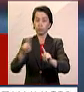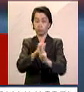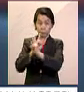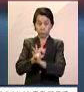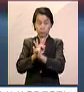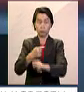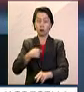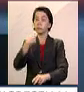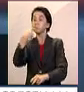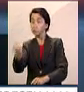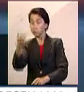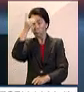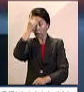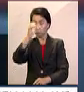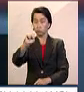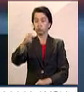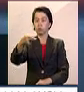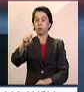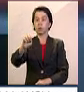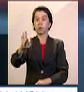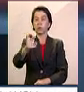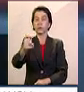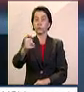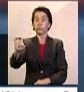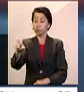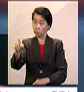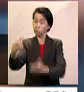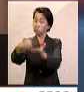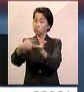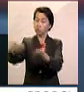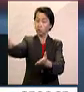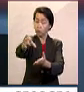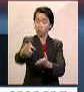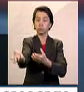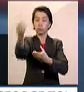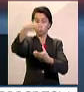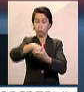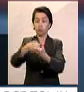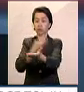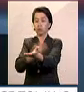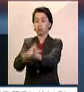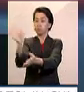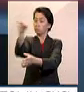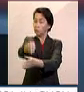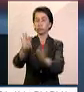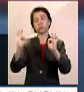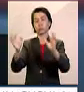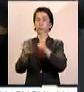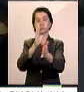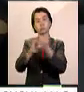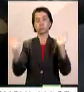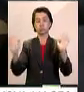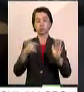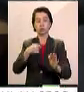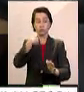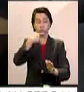pada Datuk Syafi'i, you gondingkanlah dengan mereka dulu. Kalau semua ni you boleh masuk semua dalam warisan, selesai saya. Ha, itu yang saya dah